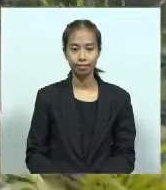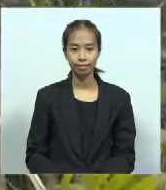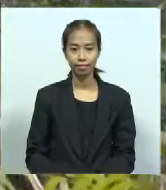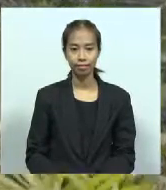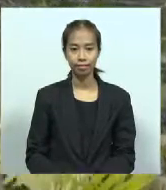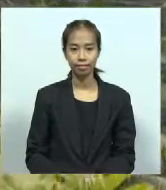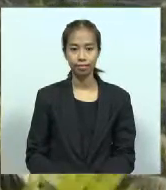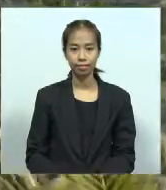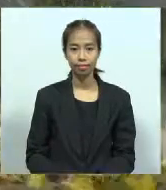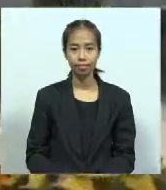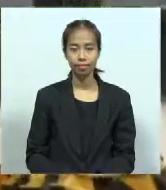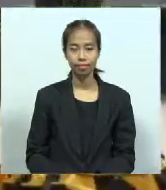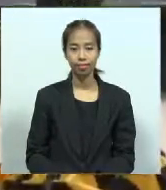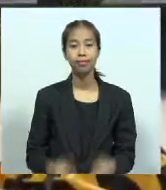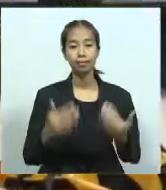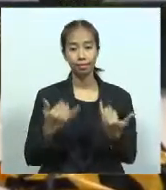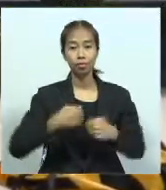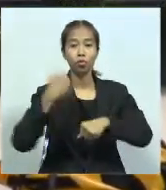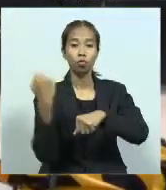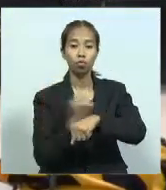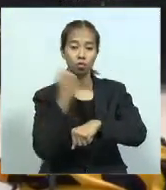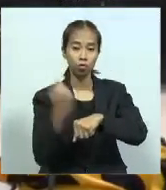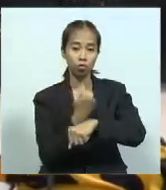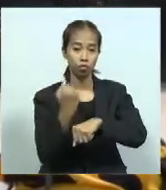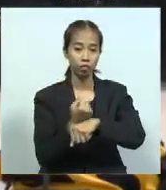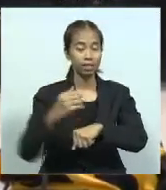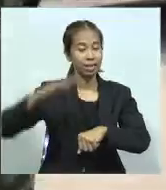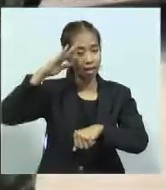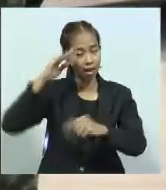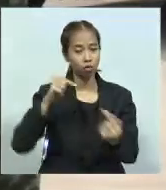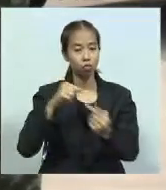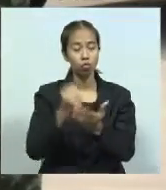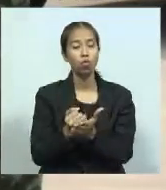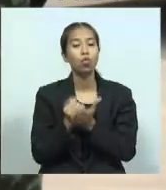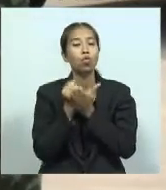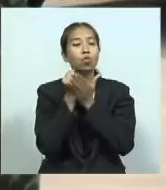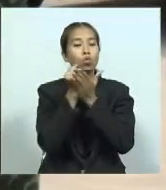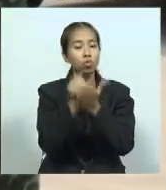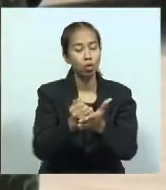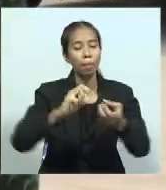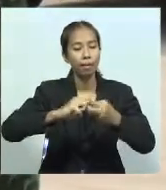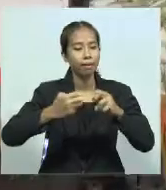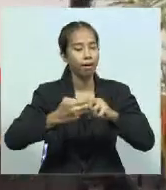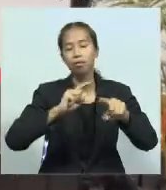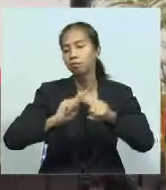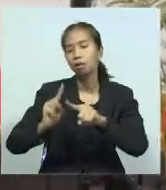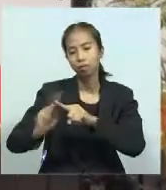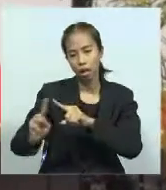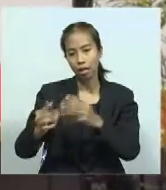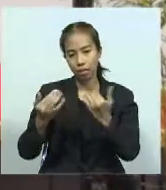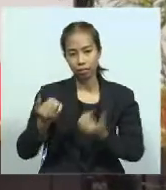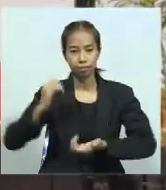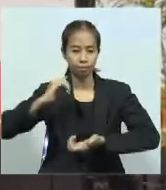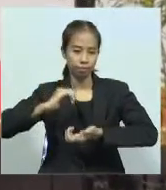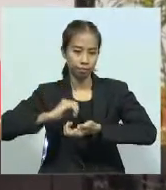นี่พร้อมแล้วท่าน การฝึกพลประจำเครื่องมือช่วยเหลือผู้ประสบภัยและบรรเทาสาธารณภัยในครั้งนี้ได้รับความร่วมมือจ